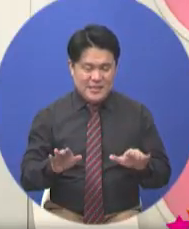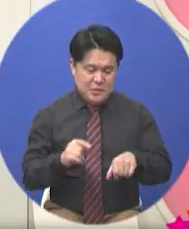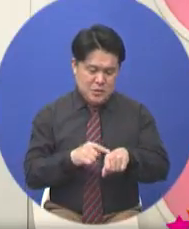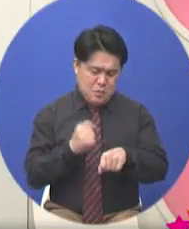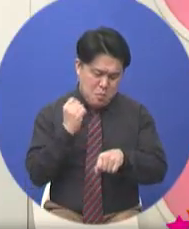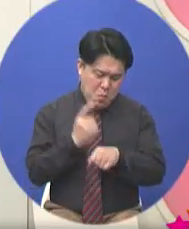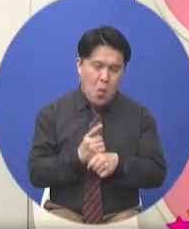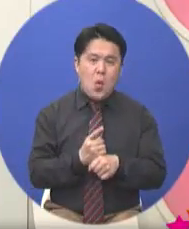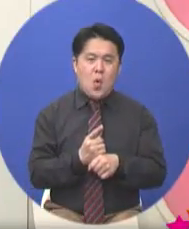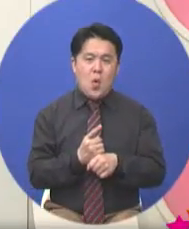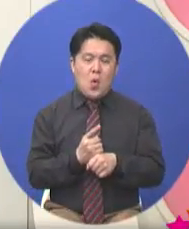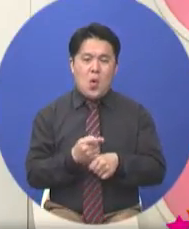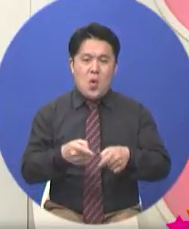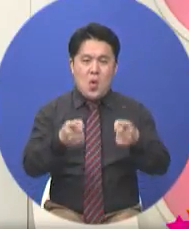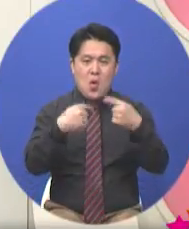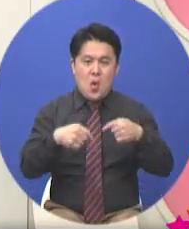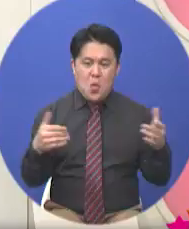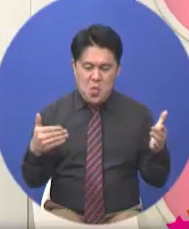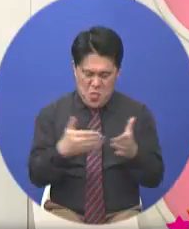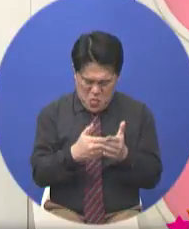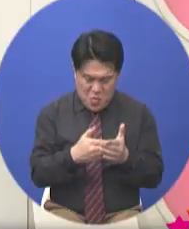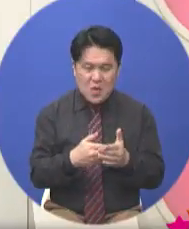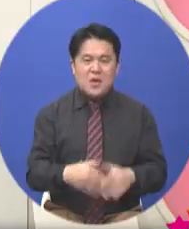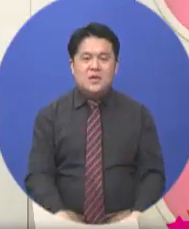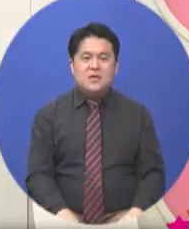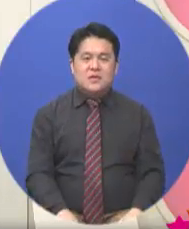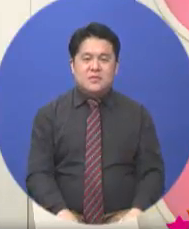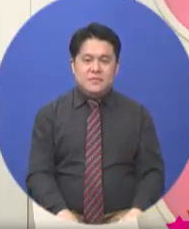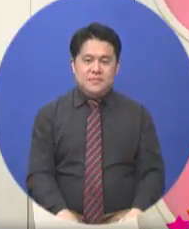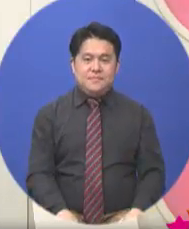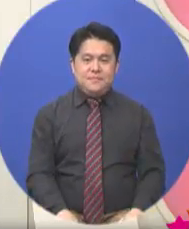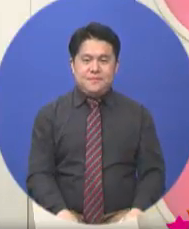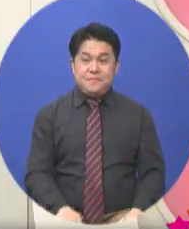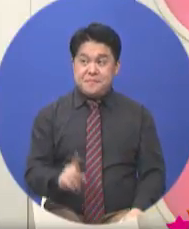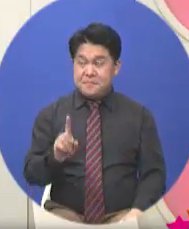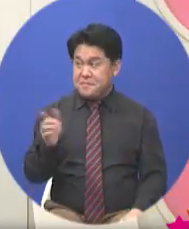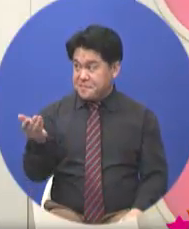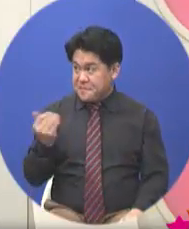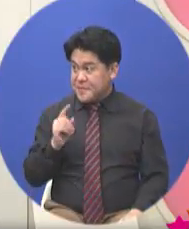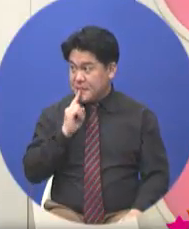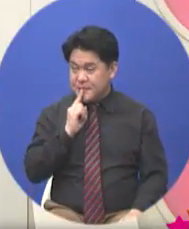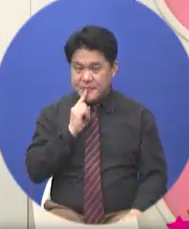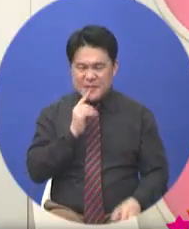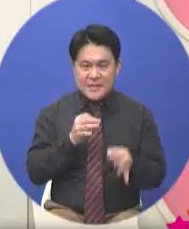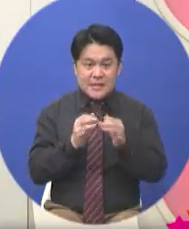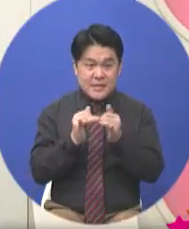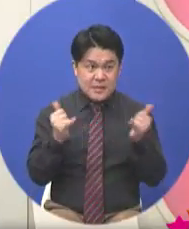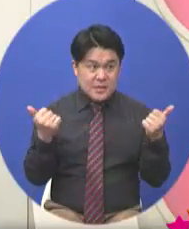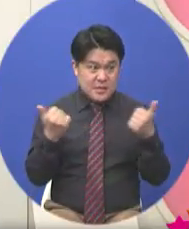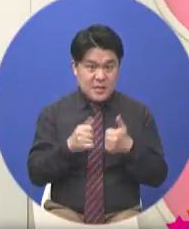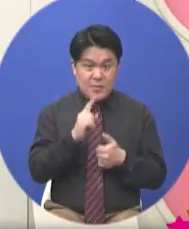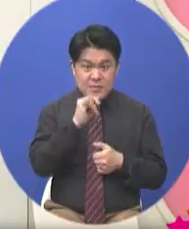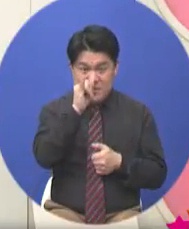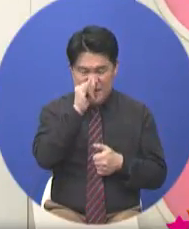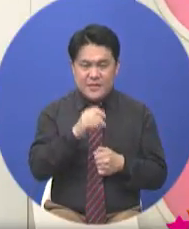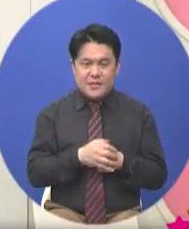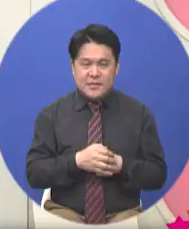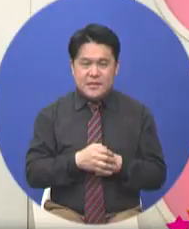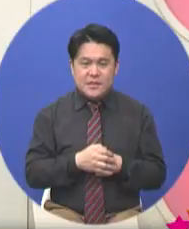벌써 시청자들의 참여가 다 마무리가 됐고요. 그래요. 예. 그래서 아까 상인의 말씀하셨잖아요.